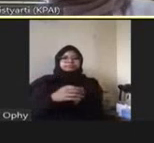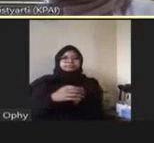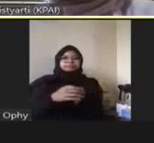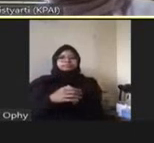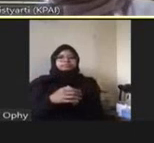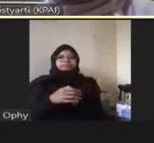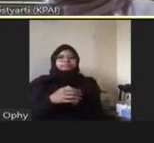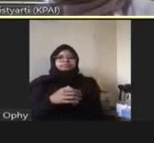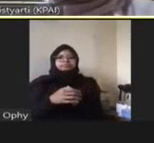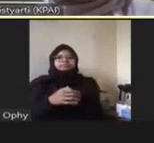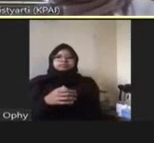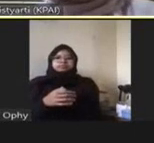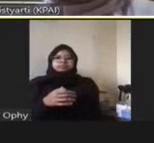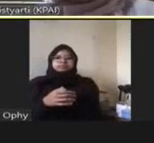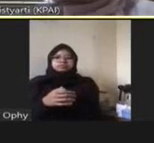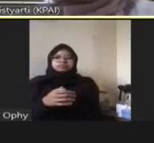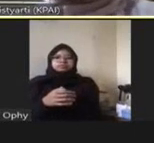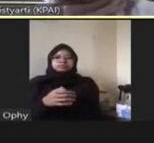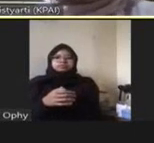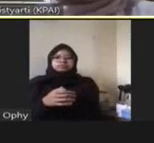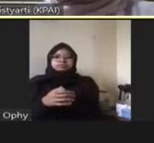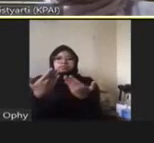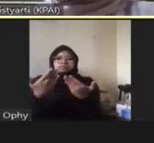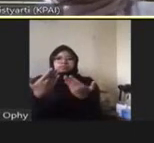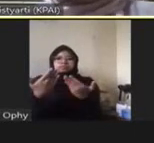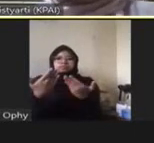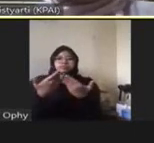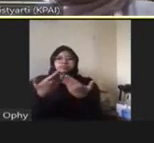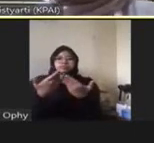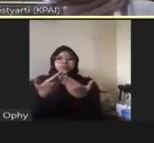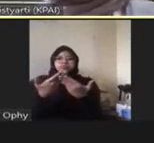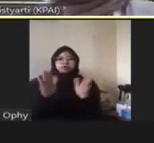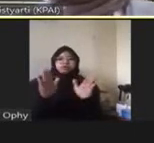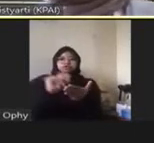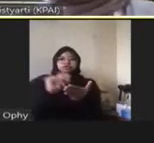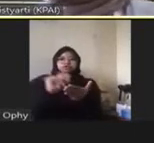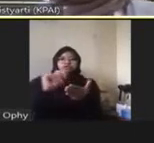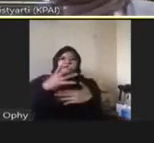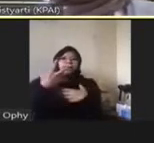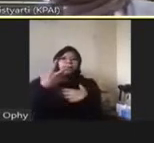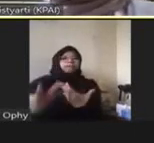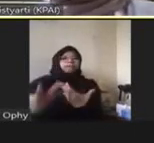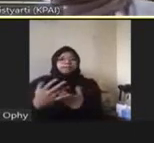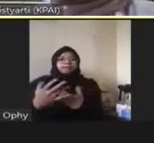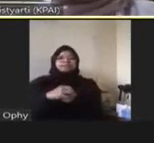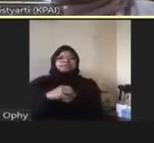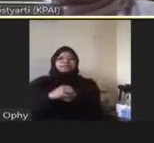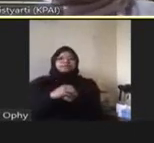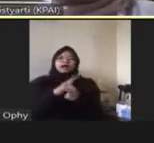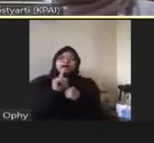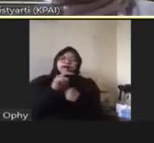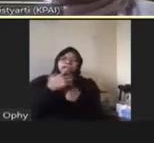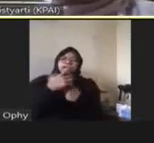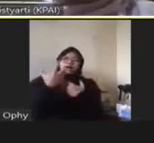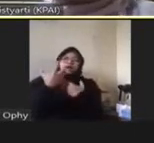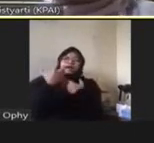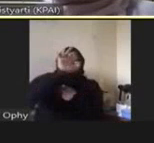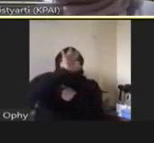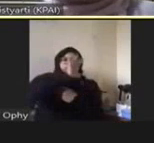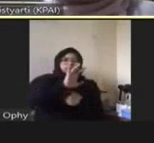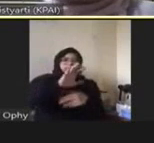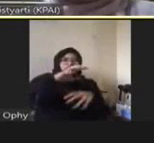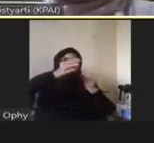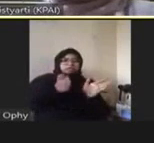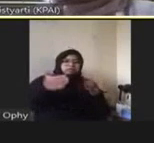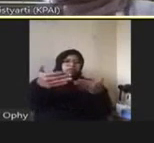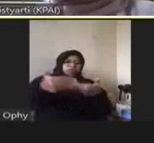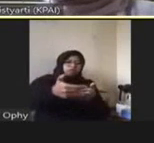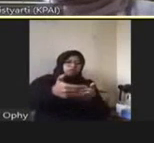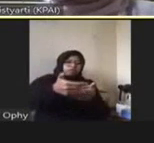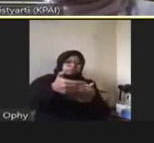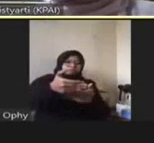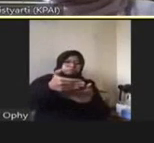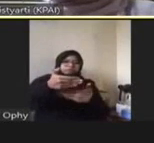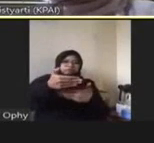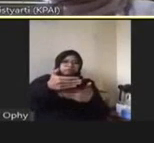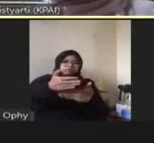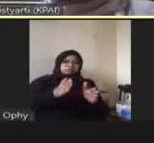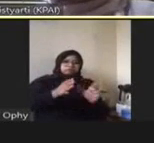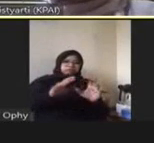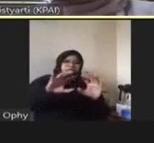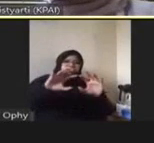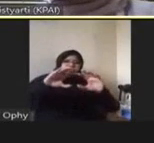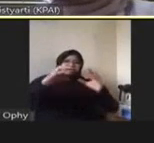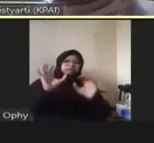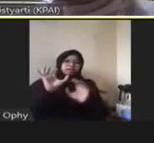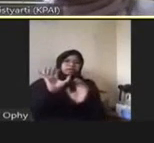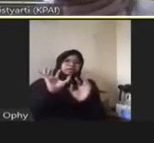Jika sekolah dibuka kembali, apa harapan responden? Ternyata mereka punya harapan seluruh ruang kelas harus disteril dengan disinfektan, itu